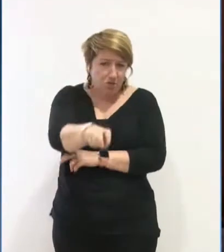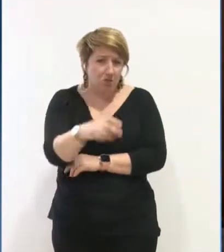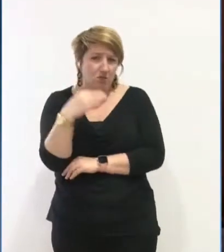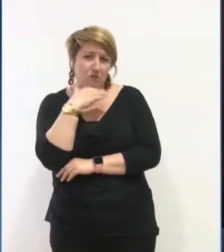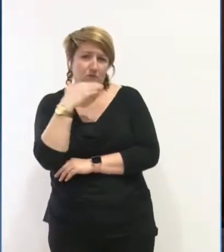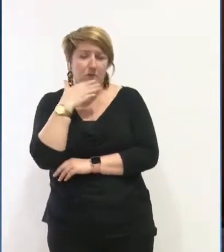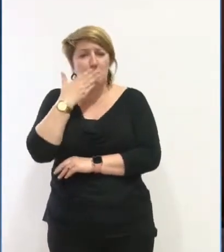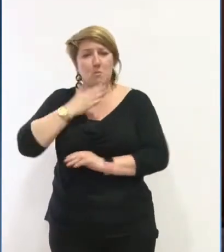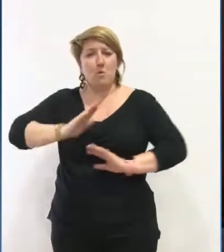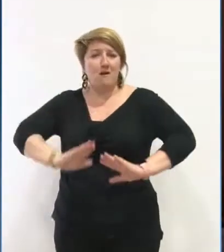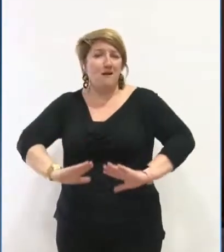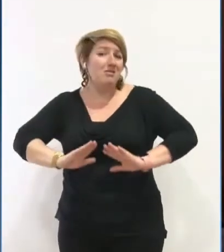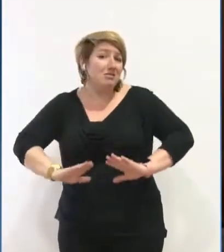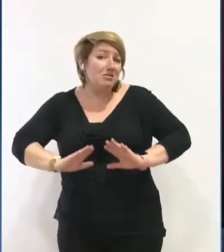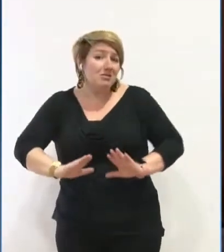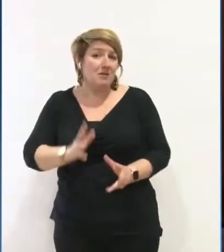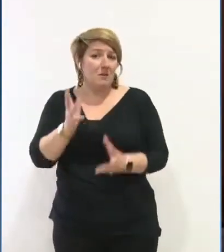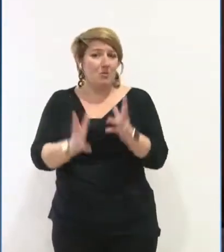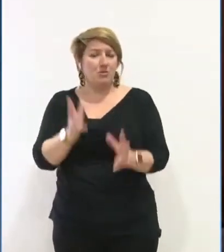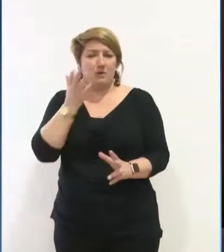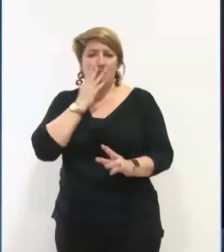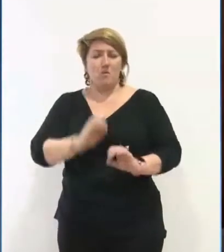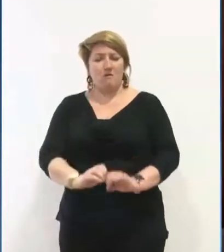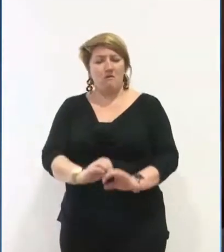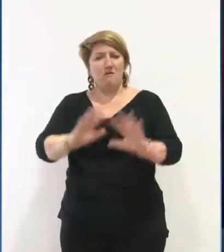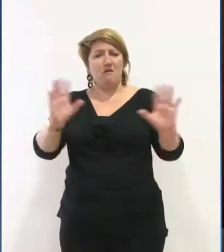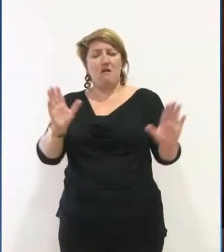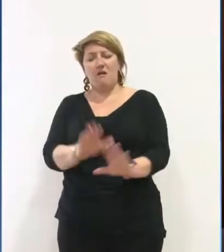d'être traitée avec plus de discernement et de recul.